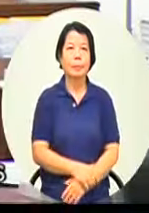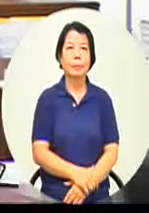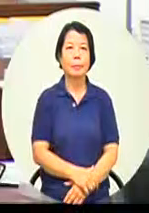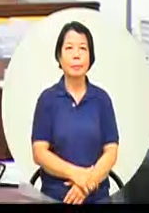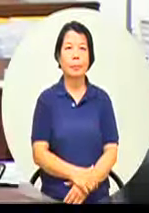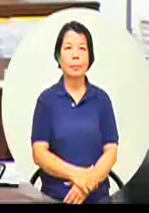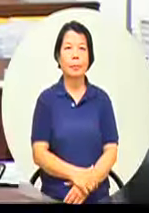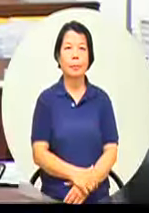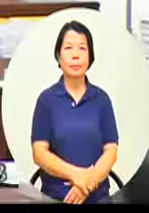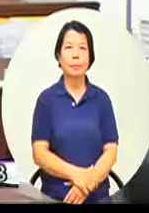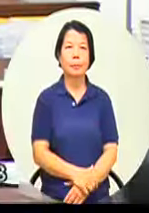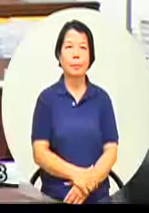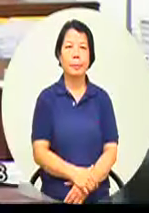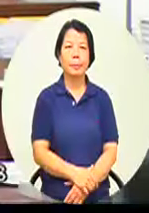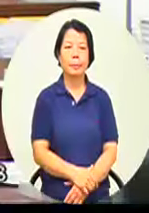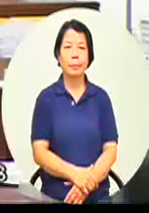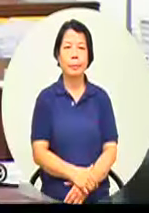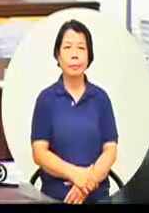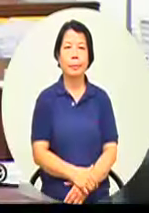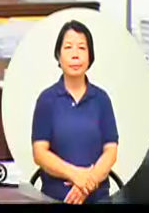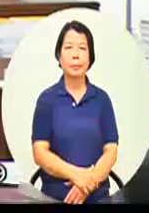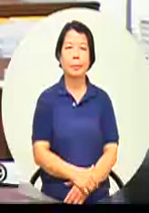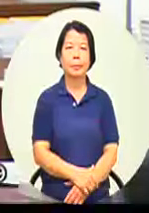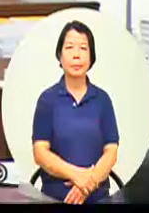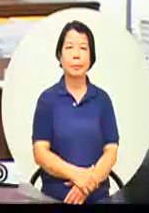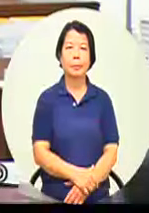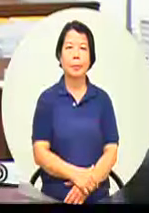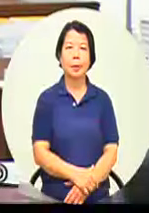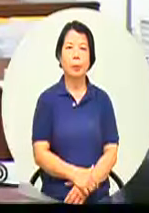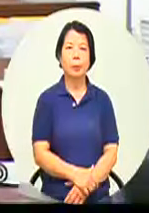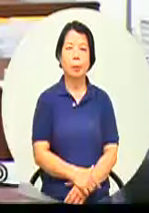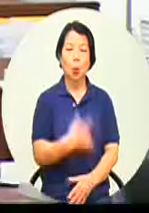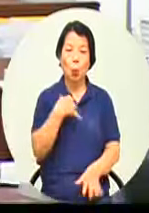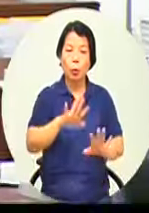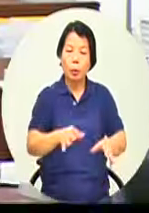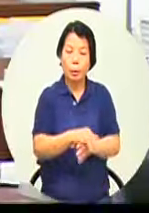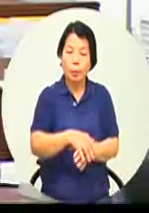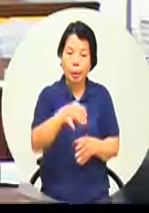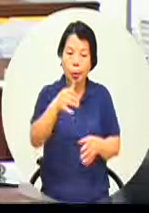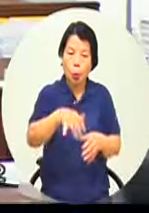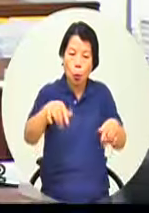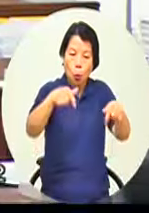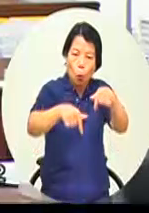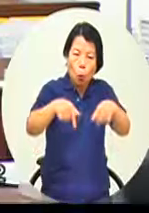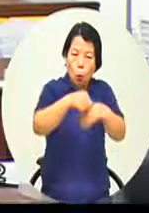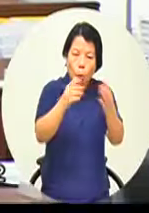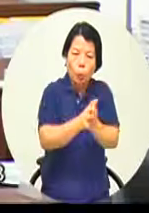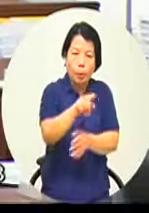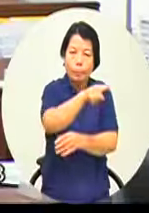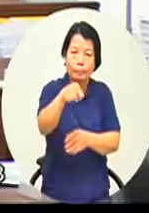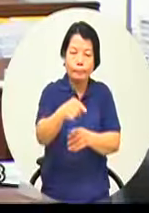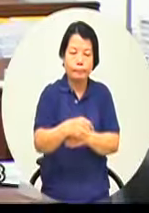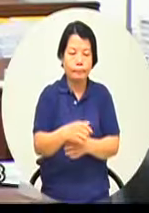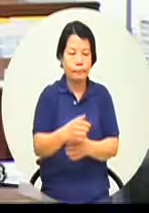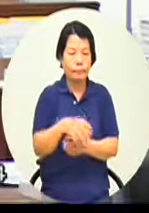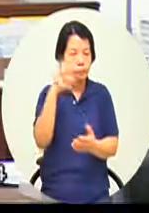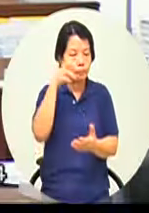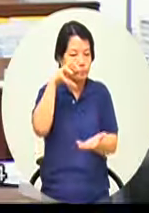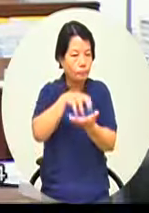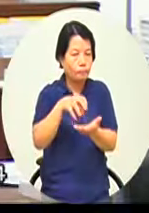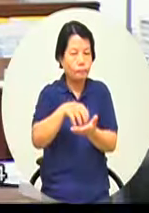我在做这个示范，是要把这个东西证实给大家看一下它的功能哈。